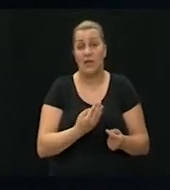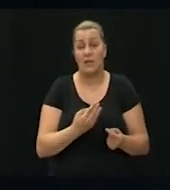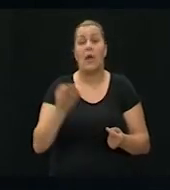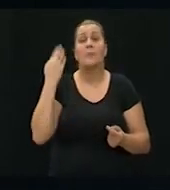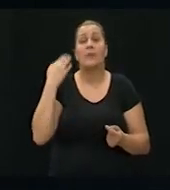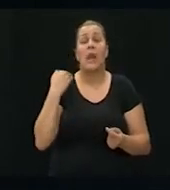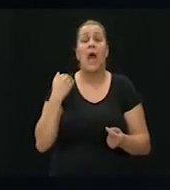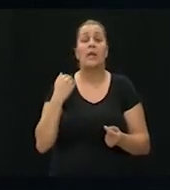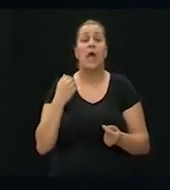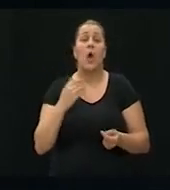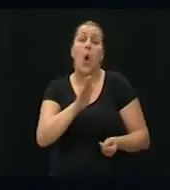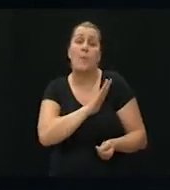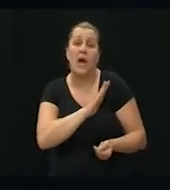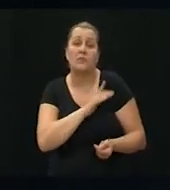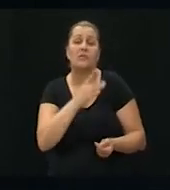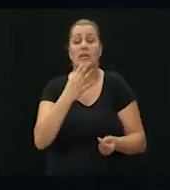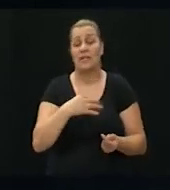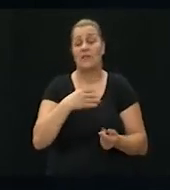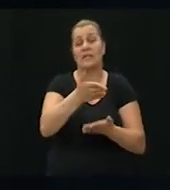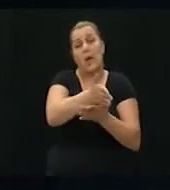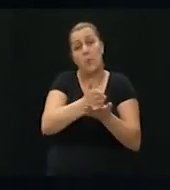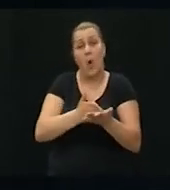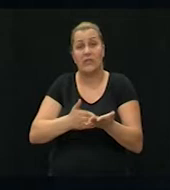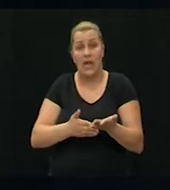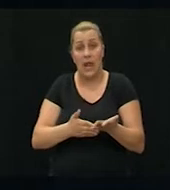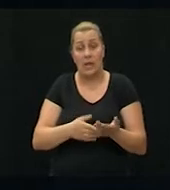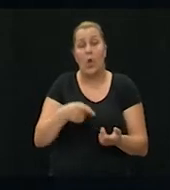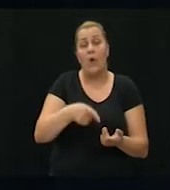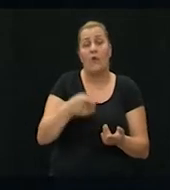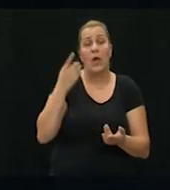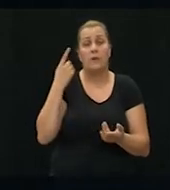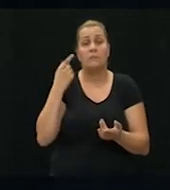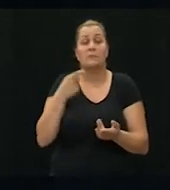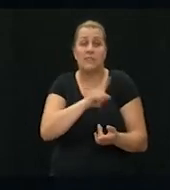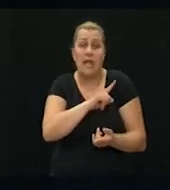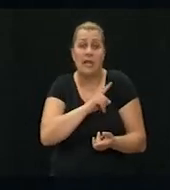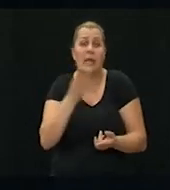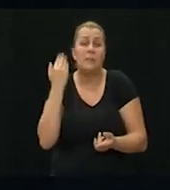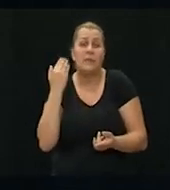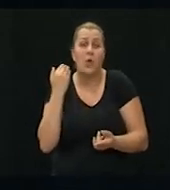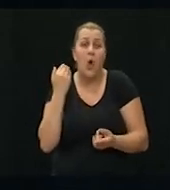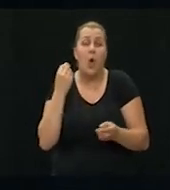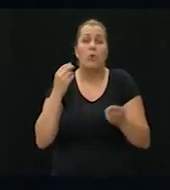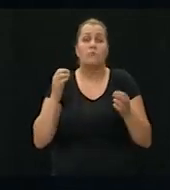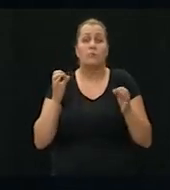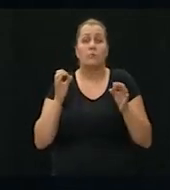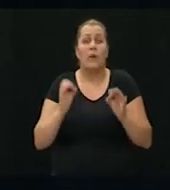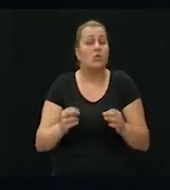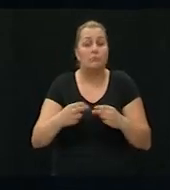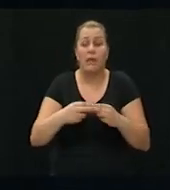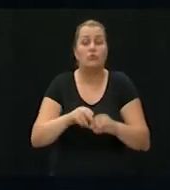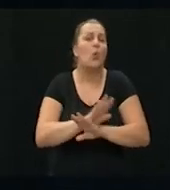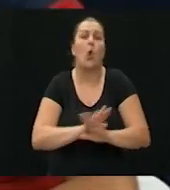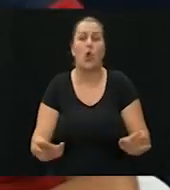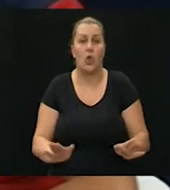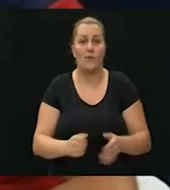se Hrvatska podijeli. Da. To je bila prekretnica u smislu obrane grada Zadra, jer je Zadar bio doslovno, ajmo reći, gotov.